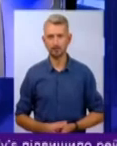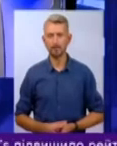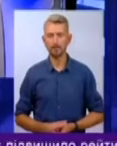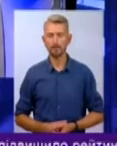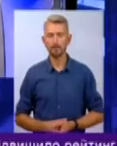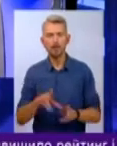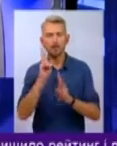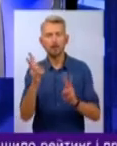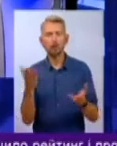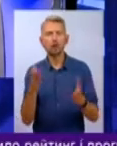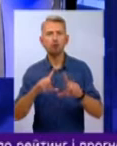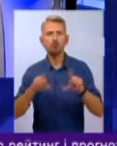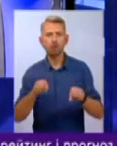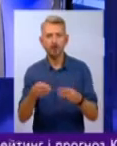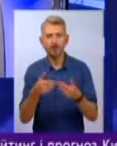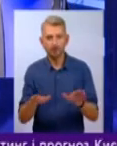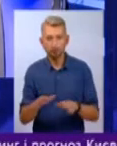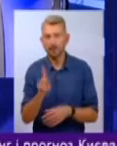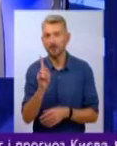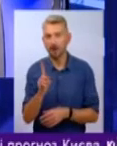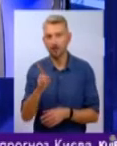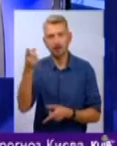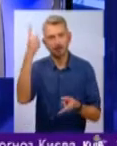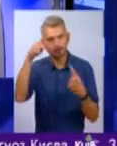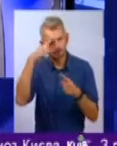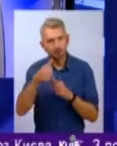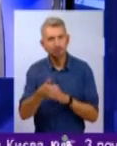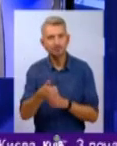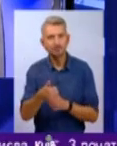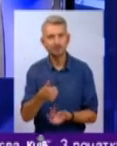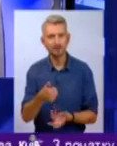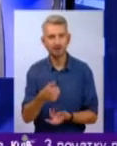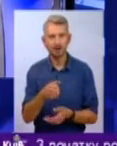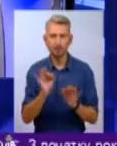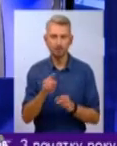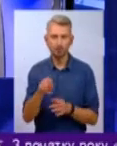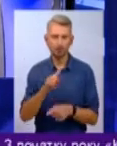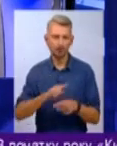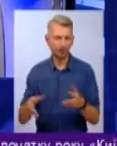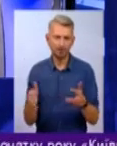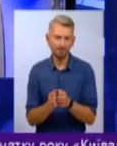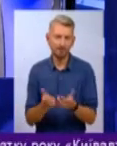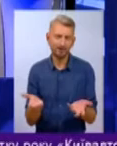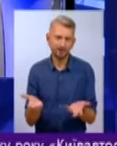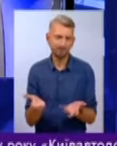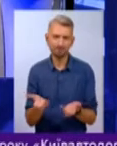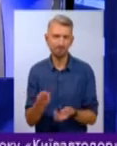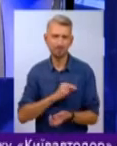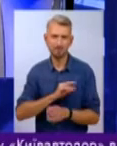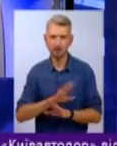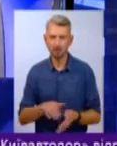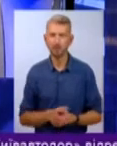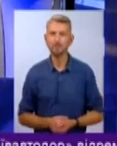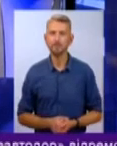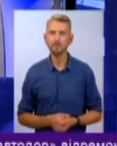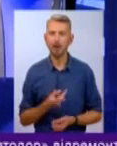Не знаю, з якої школи він випустився, але дотепності вистачило. Правда, його потім швидко впіймали. Це не спрацювало. Пане